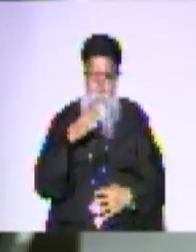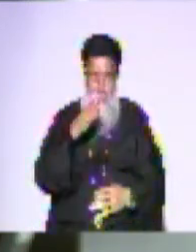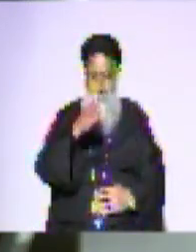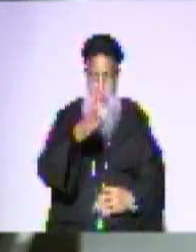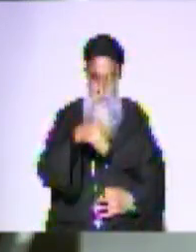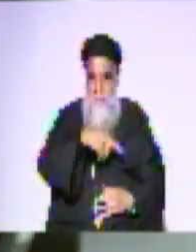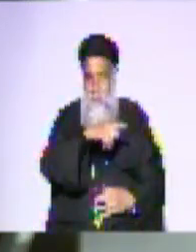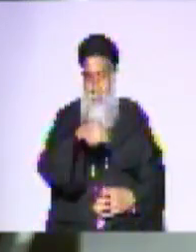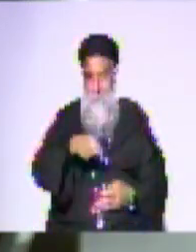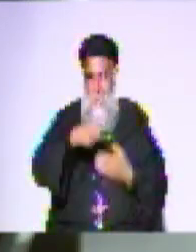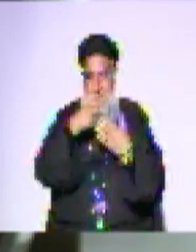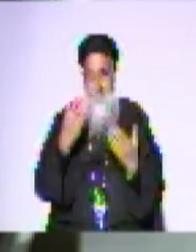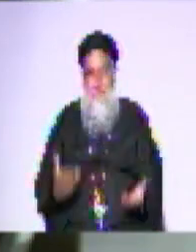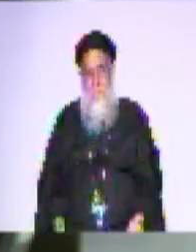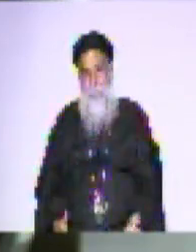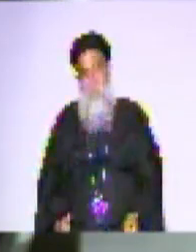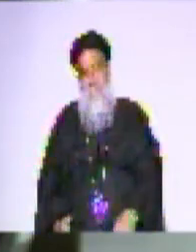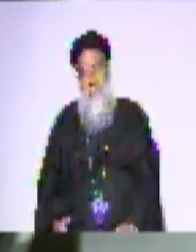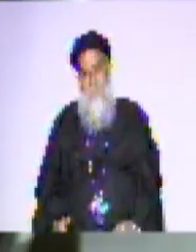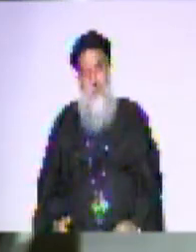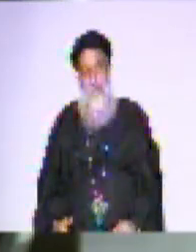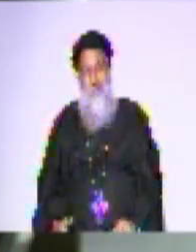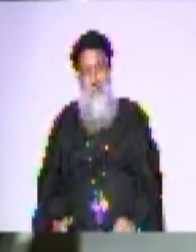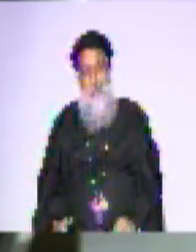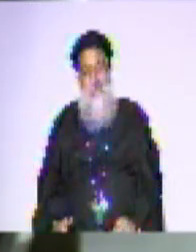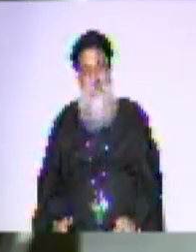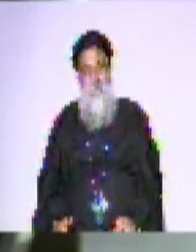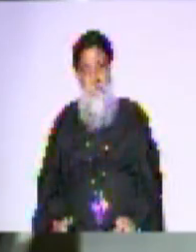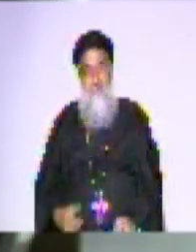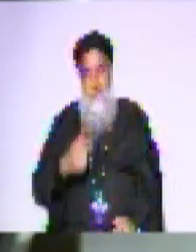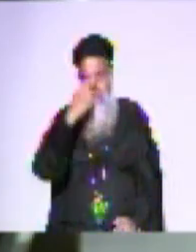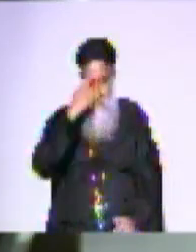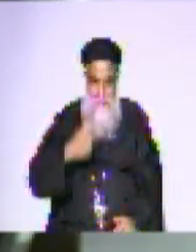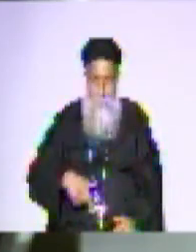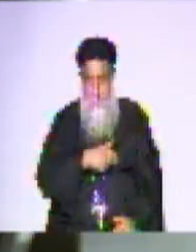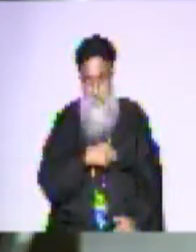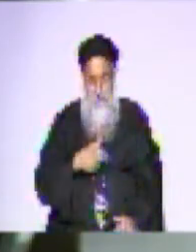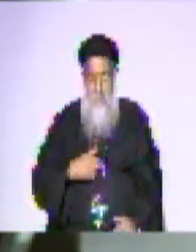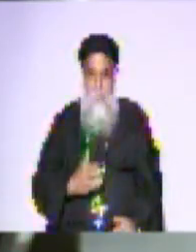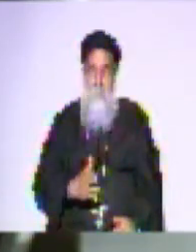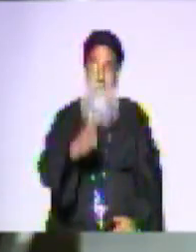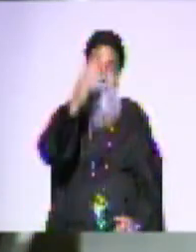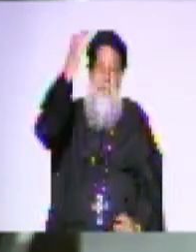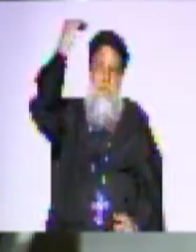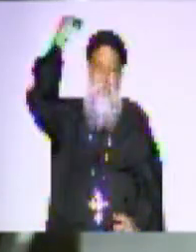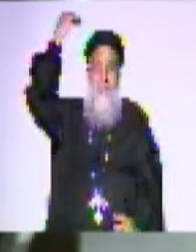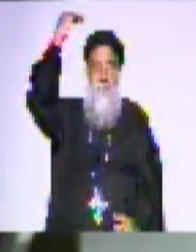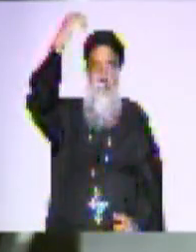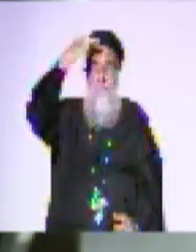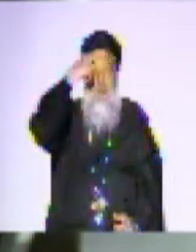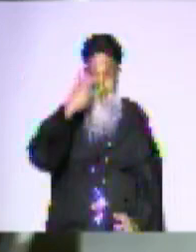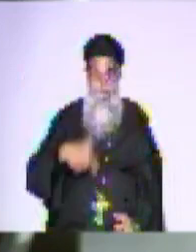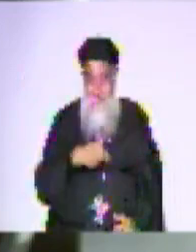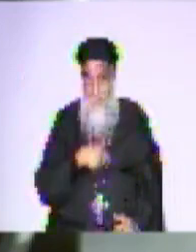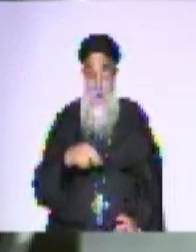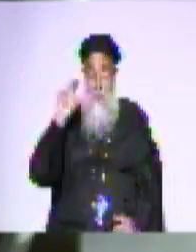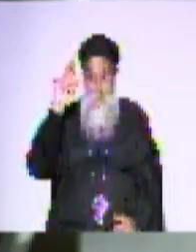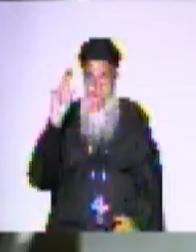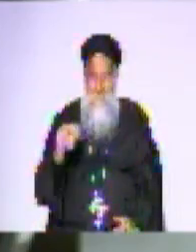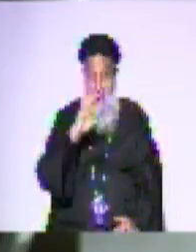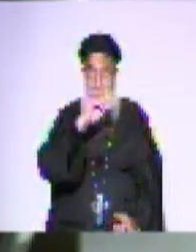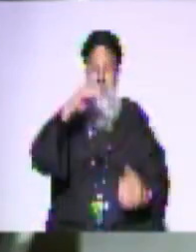الهيكل، فدي إيه معناها يا سيدنا لو تكرمت؟ لما الكنيسة سماء يعني إحنا بنعتبر